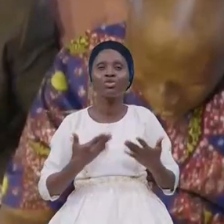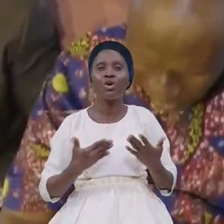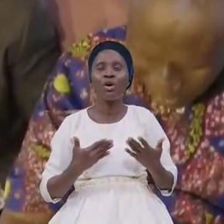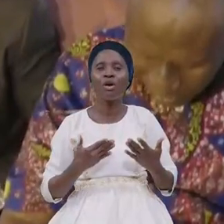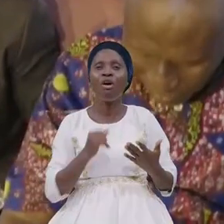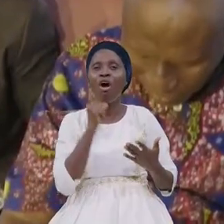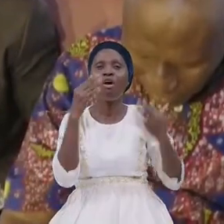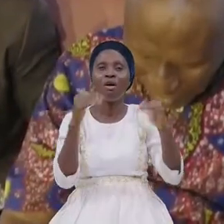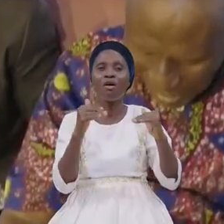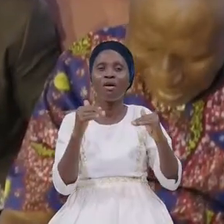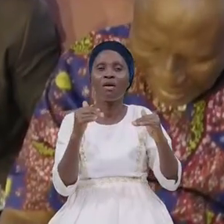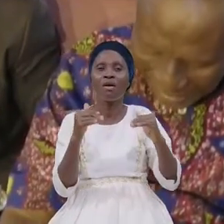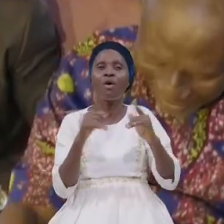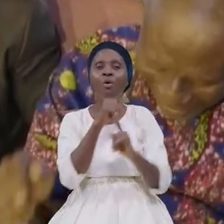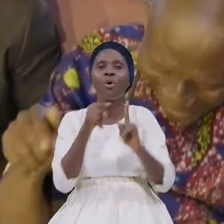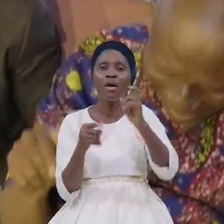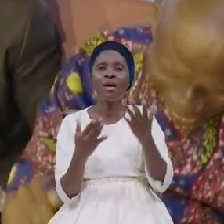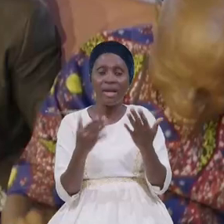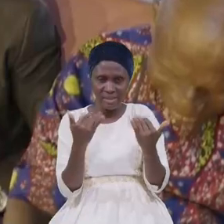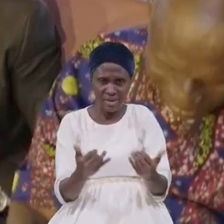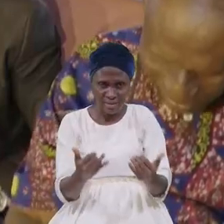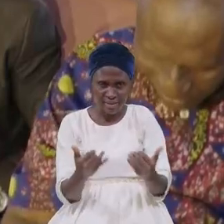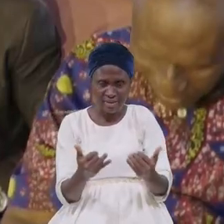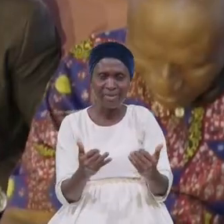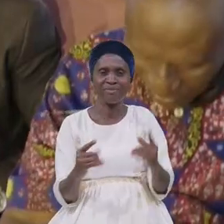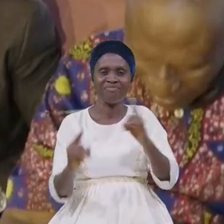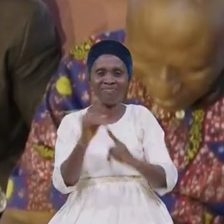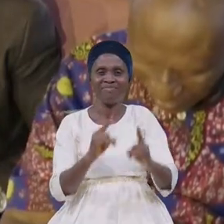joie ineffable maintenant, il faut le dire maintenant.